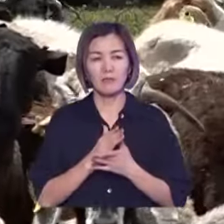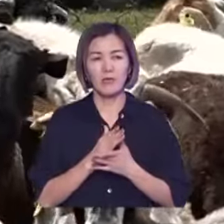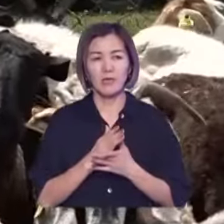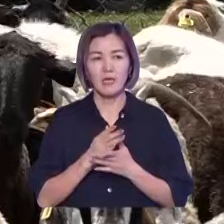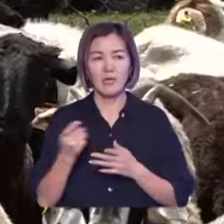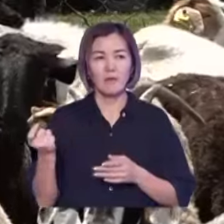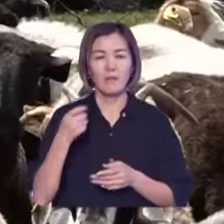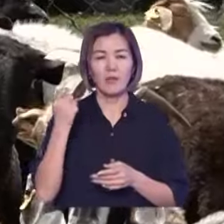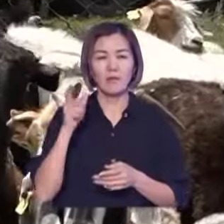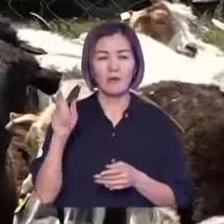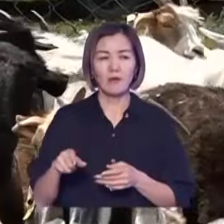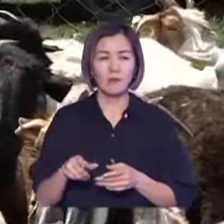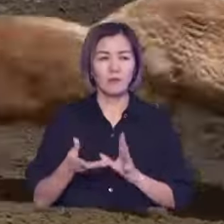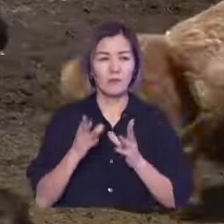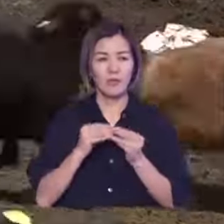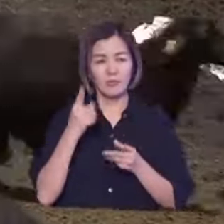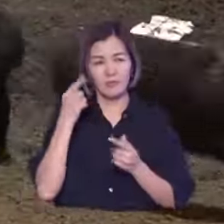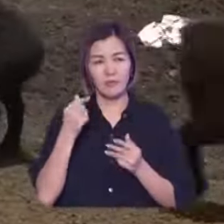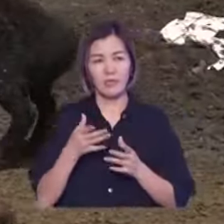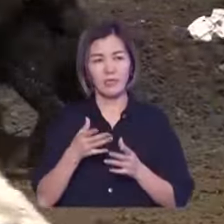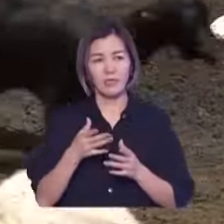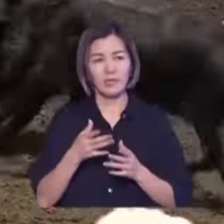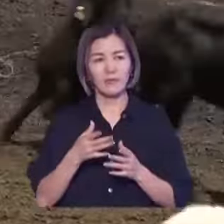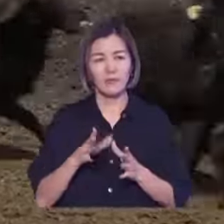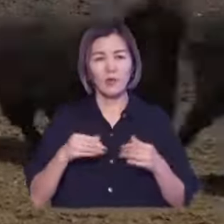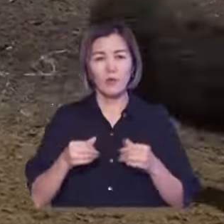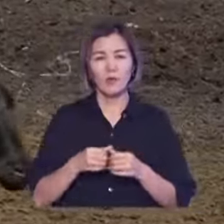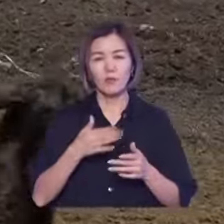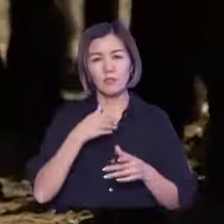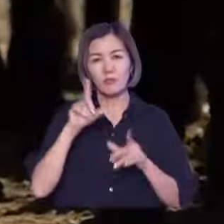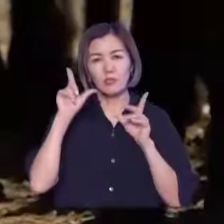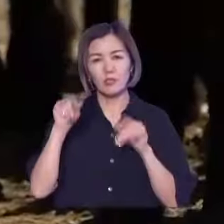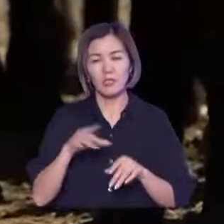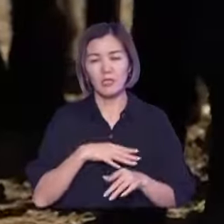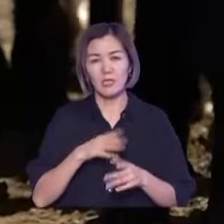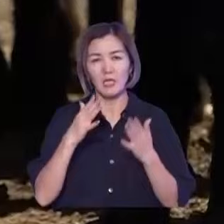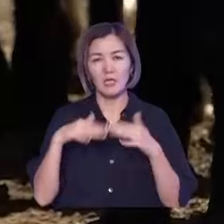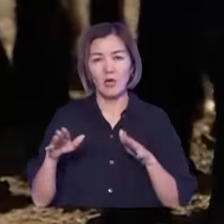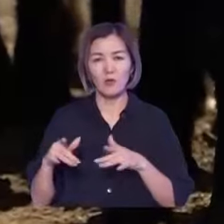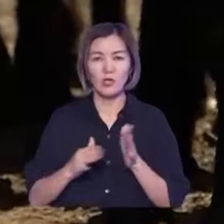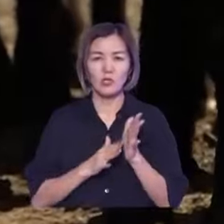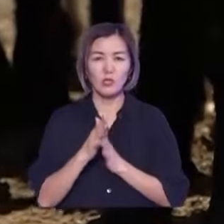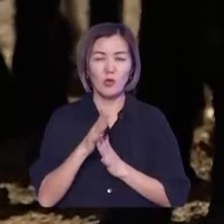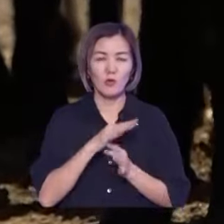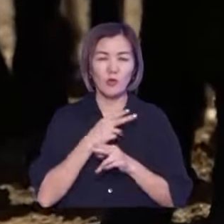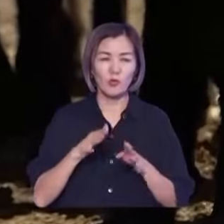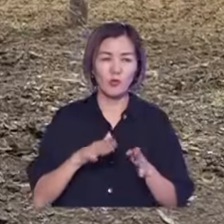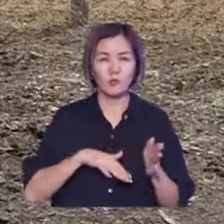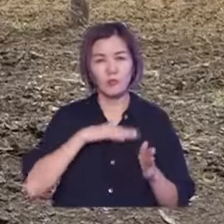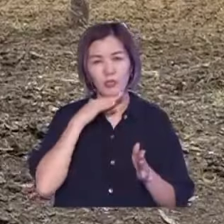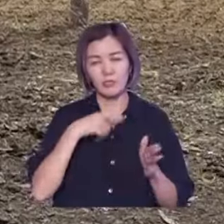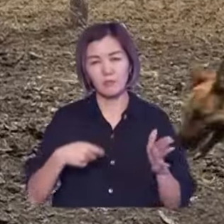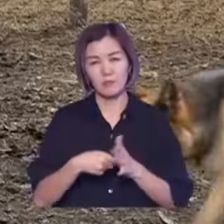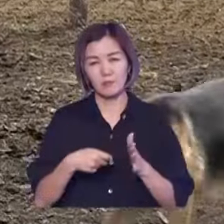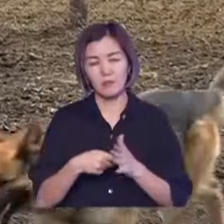бағудың бейнетімен зейнетін бірге көруде. Жылда отбасымен жайлауға көшіп келеді. Биыл тауда шөп жақсы көтеріпті, мал азығы жеткілікті деп